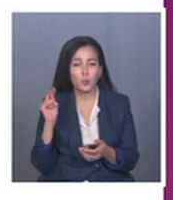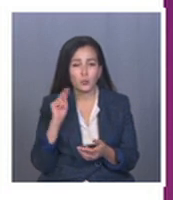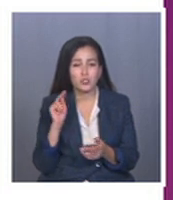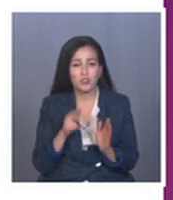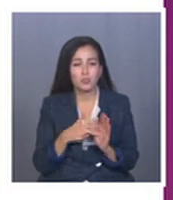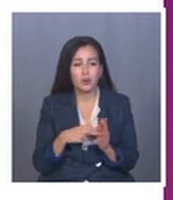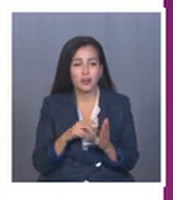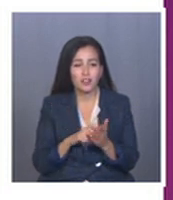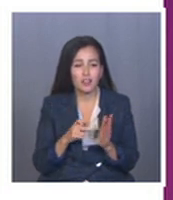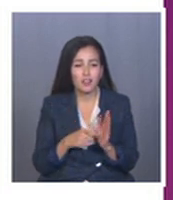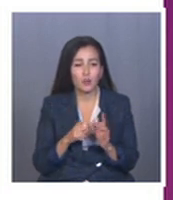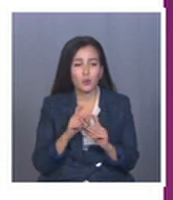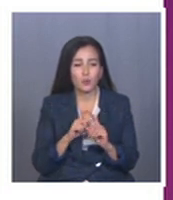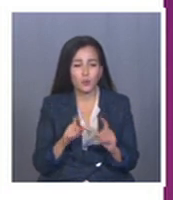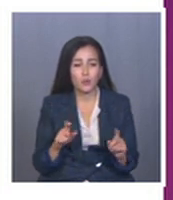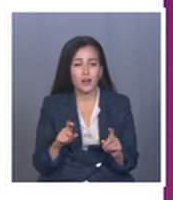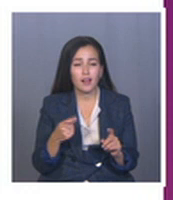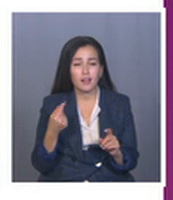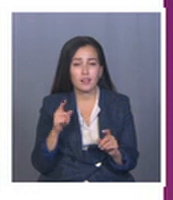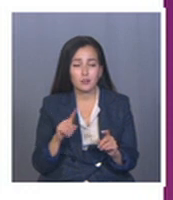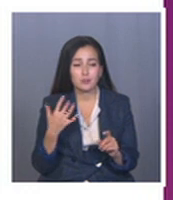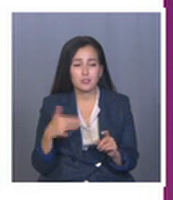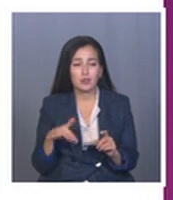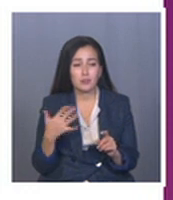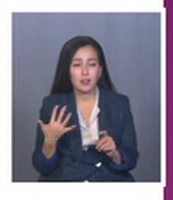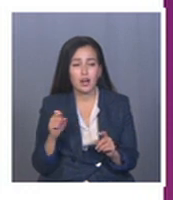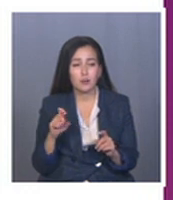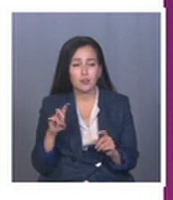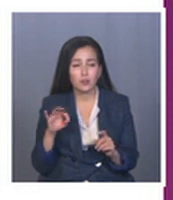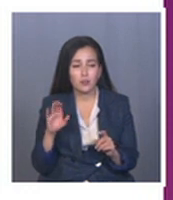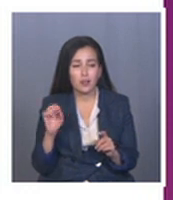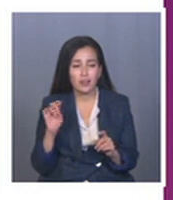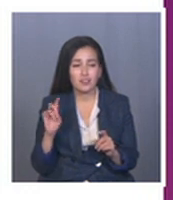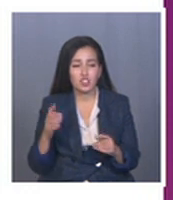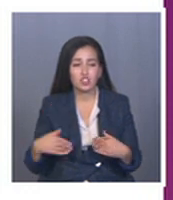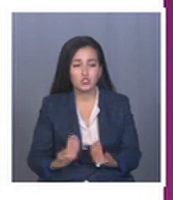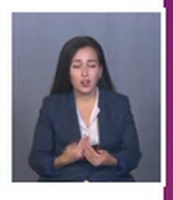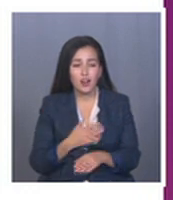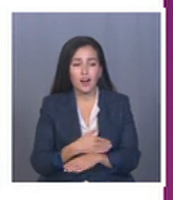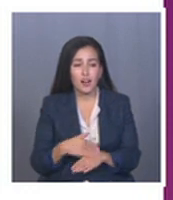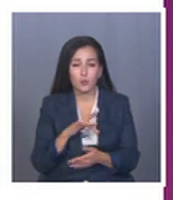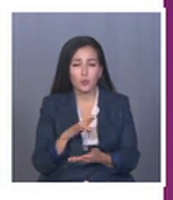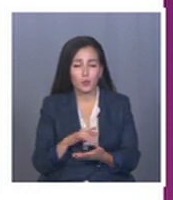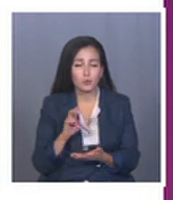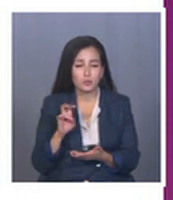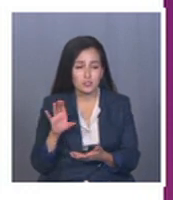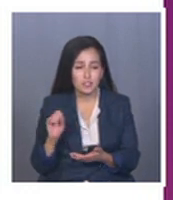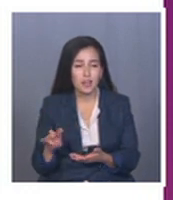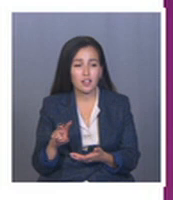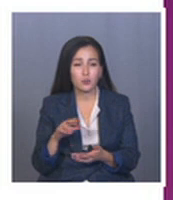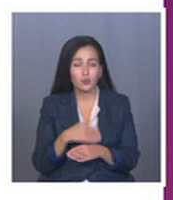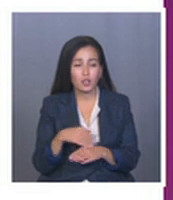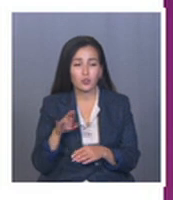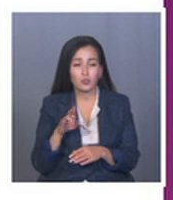класса школы-лицея номер 55 Ахметова НН, проживающего по адресу город Нур-Султан, улица Достык,